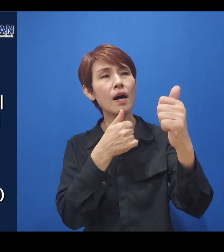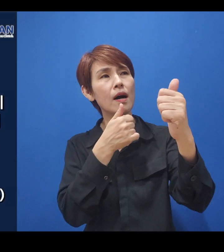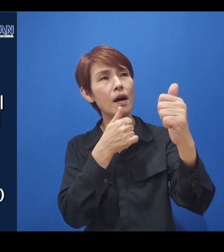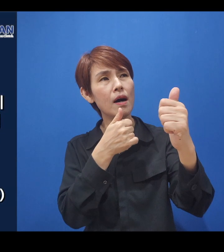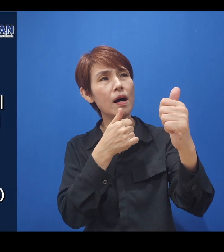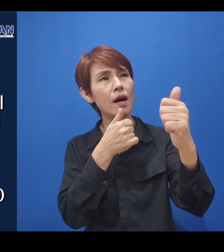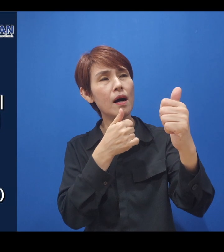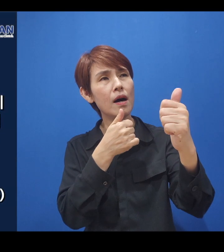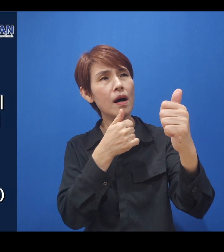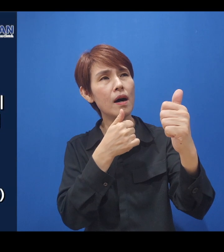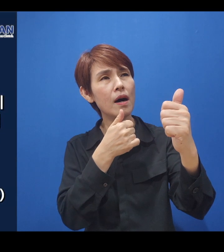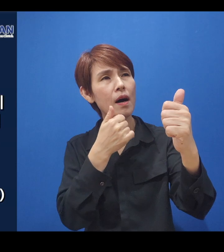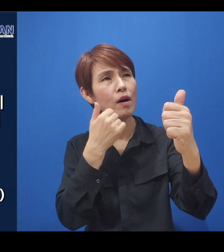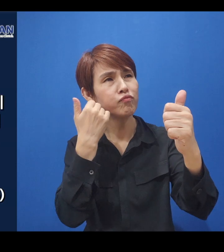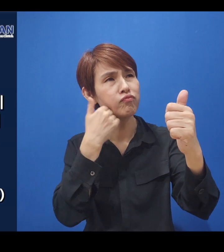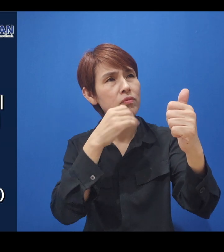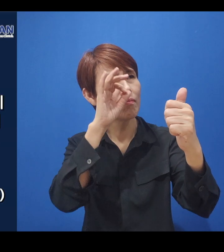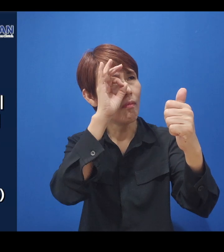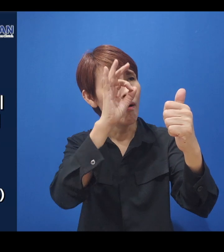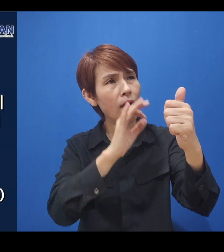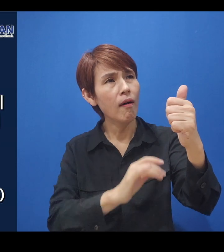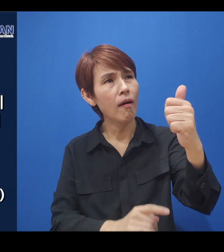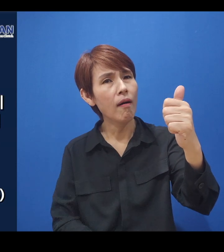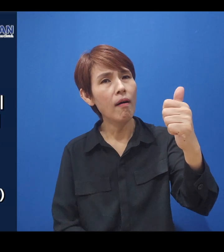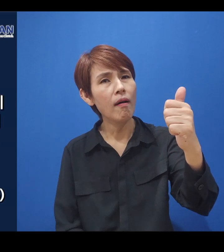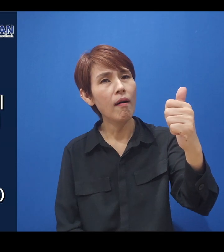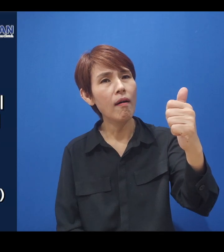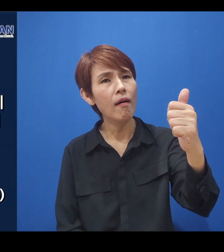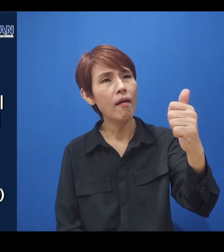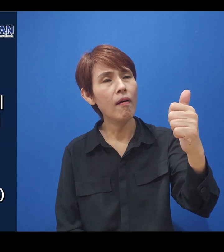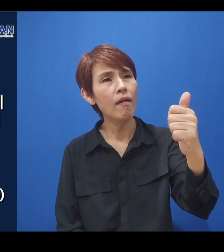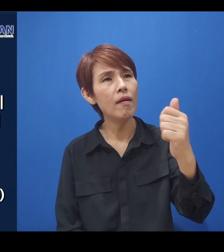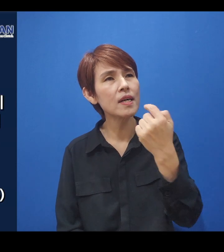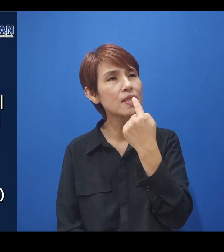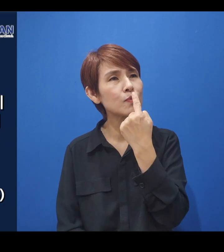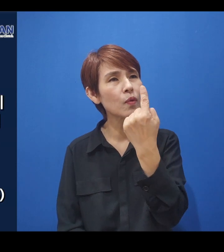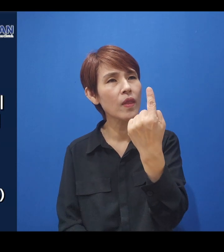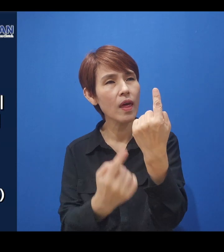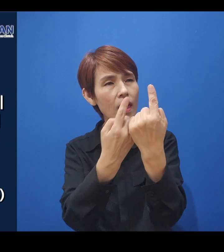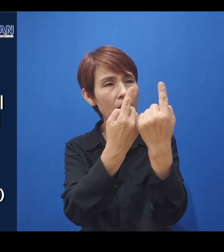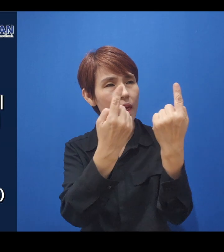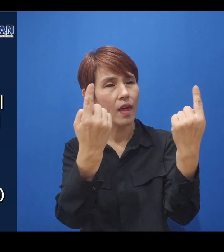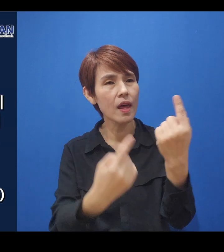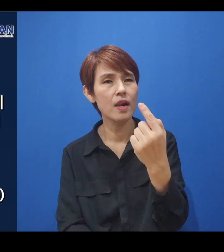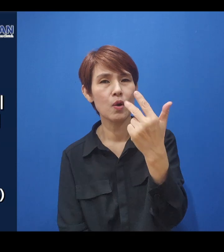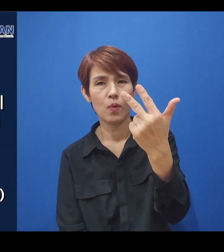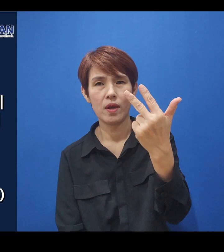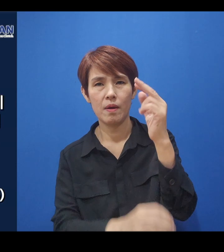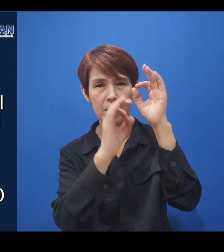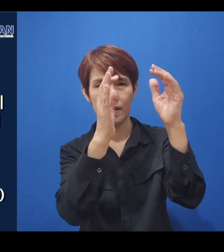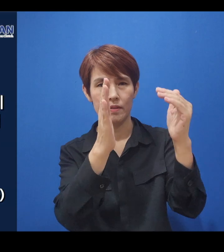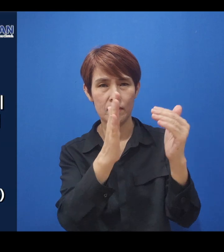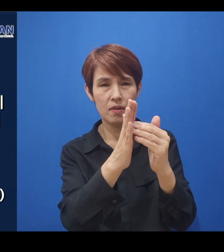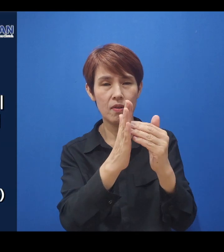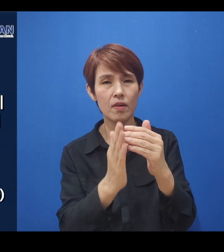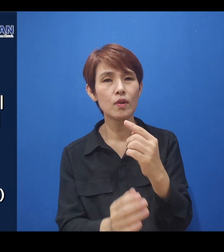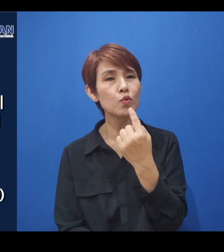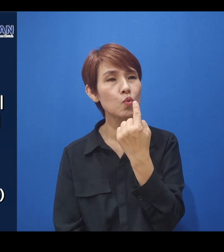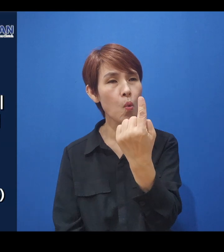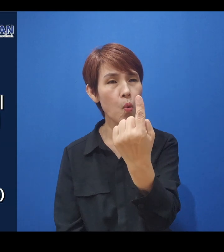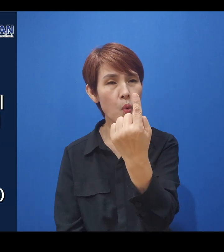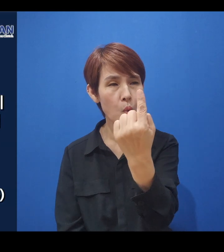말하는 음성을 알아보려고 돌이킬 때 7 금초대를 보았는데 7 금초대는 7 교회를